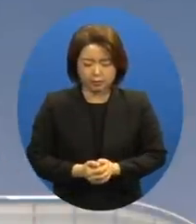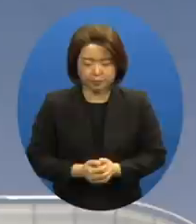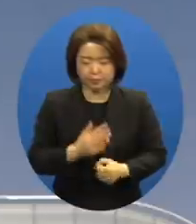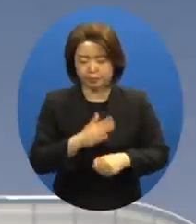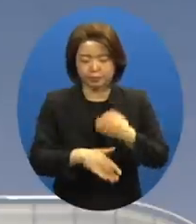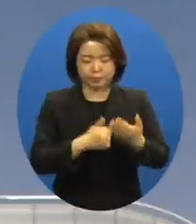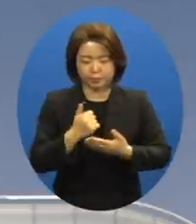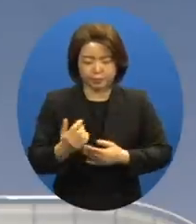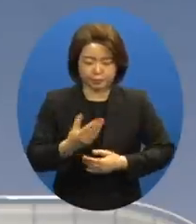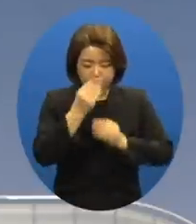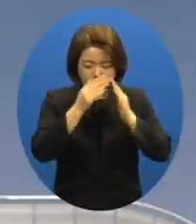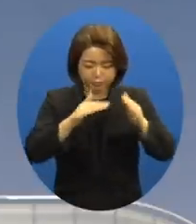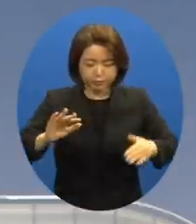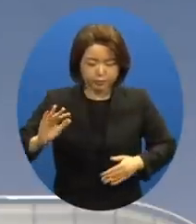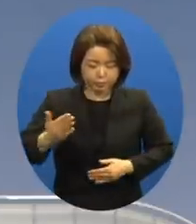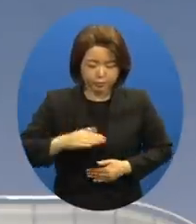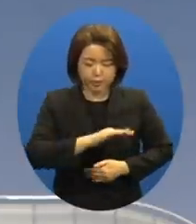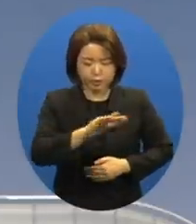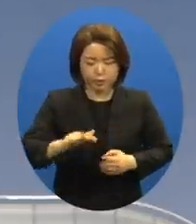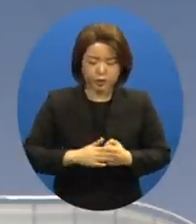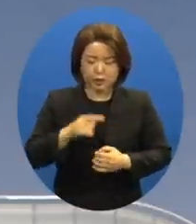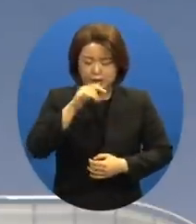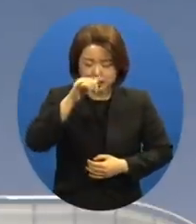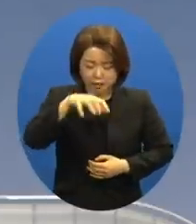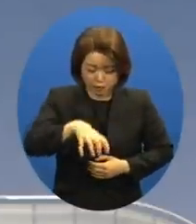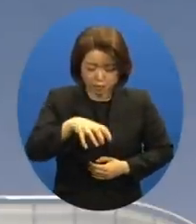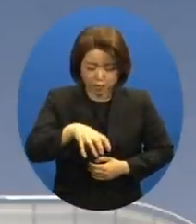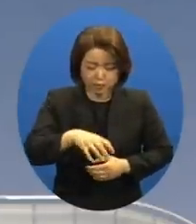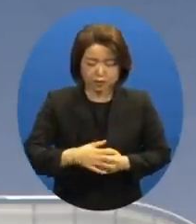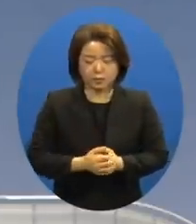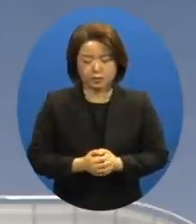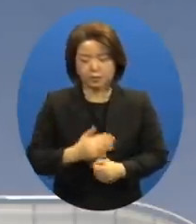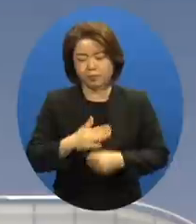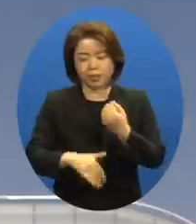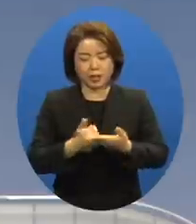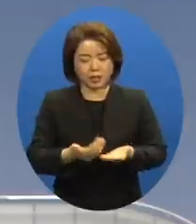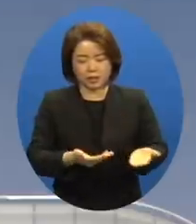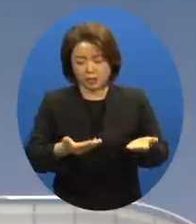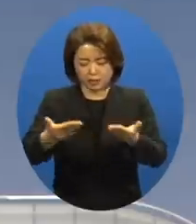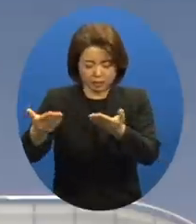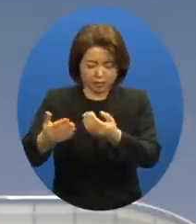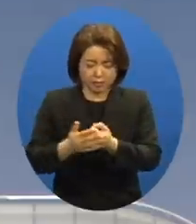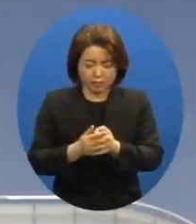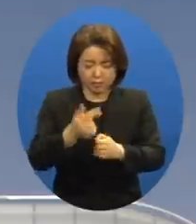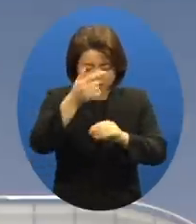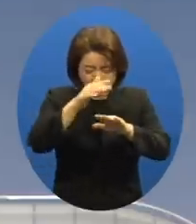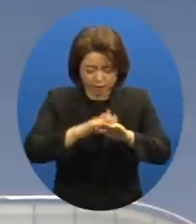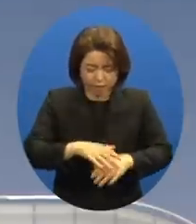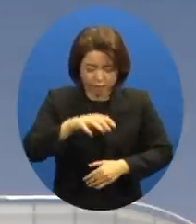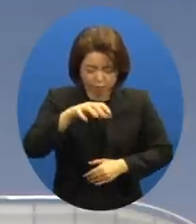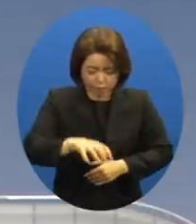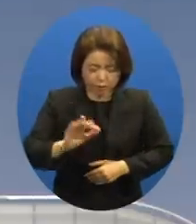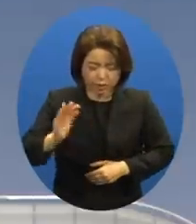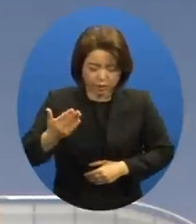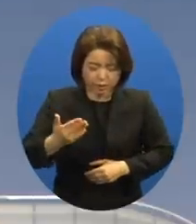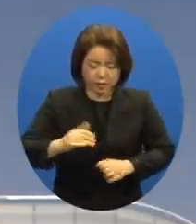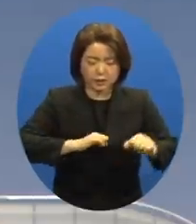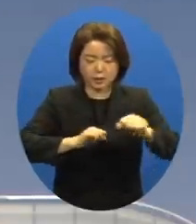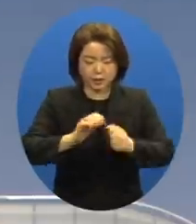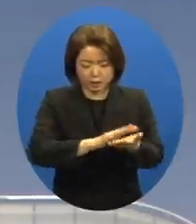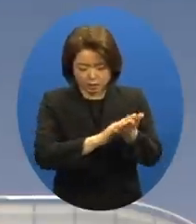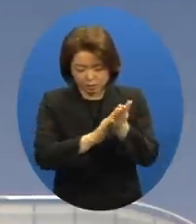하나님의 성전 된 우리가 있는 그것이 하나님께 드리는 예배의 처소가 되어지는 역사가